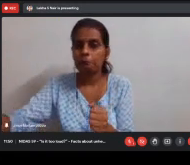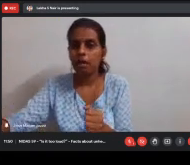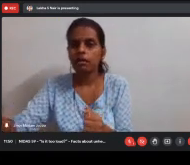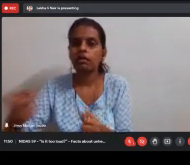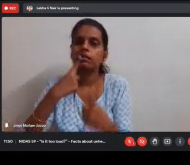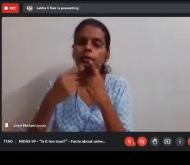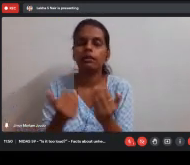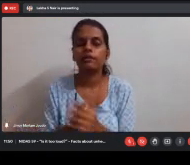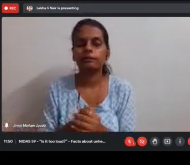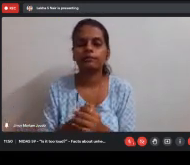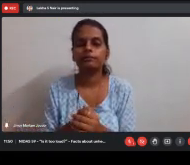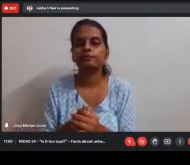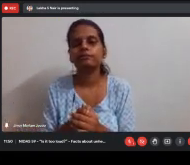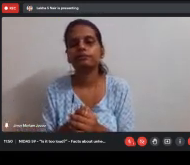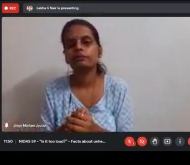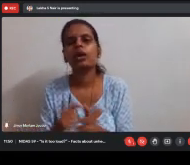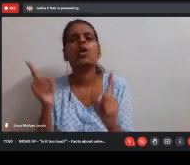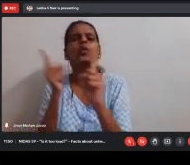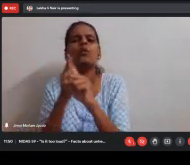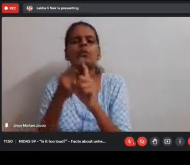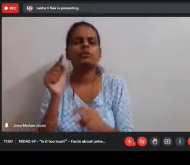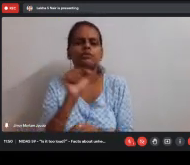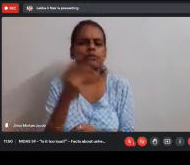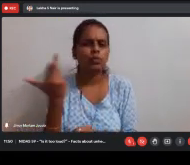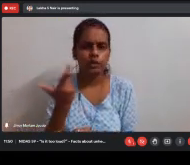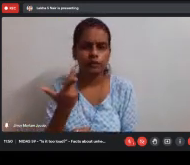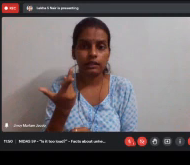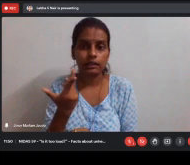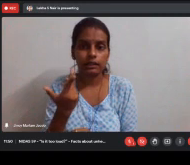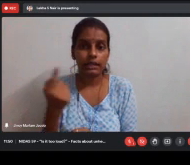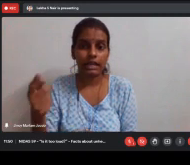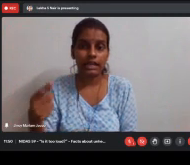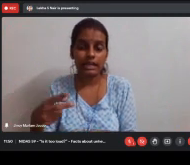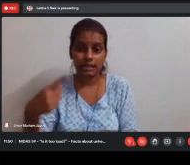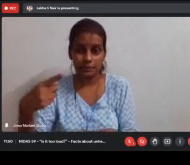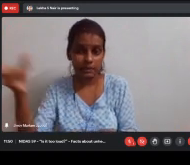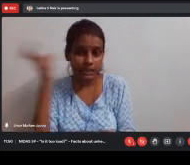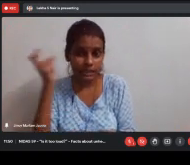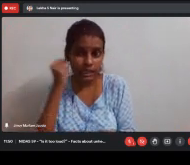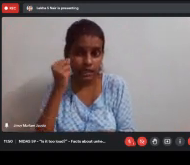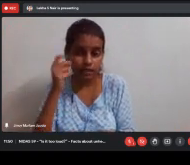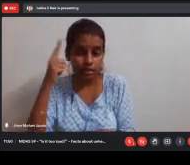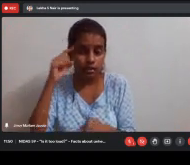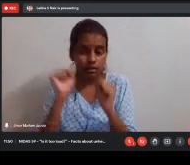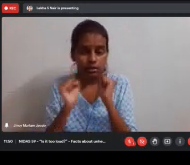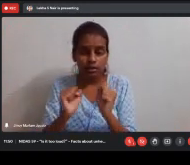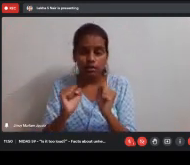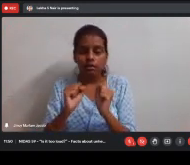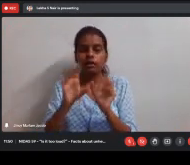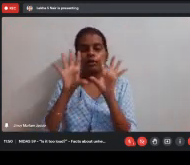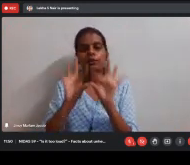ചുറ്റും ശബ്ദമുണ്ട്, ആ വ്യക്തി പറയുന്നത് നിങ്ങൾക്ക് കേൾക്കുന്നില്ല എങ്കിൽ നിങ്ങൾ മനസ്സിലാക്കണം ചുറ്റുമുള്ള ശബ്ദം വളരെ കൂടുതലാണ്, മാറി നിന്ന